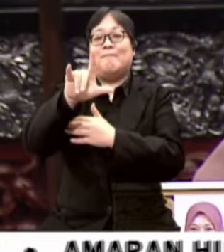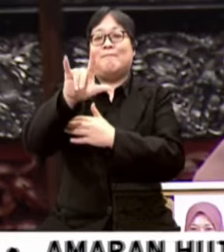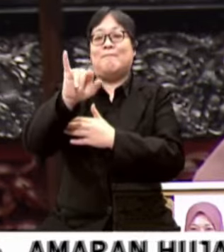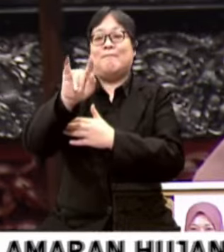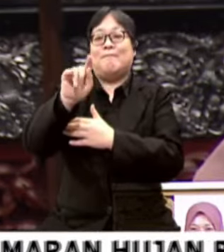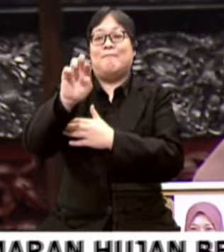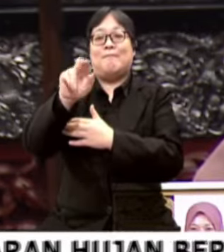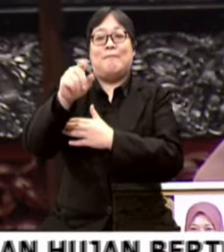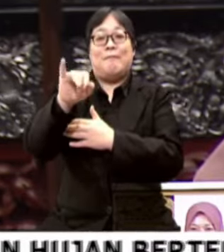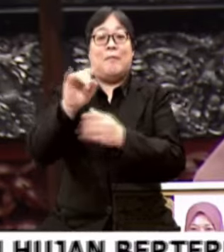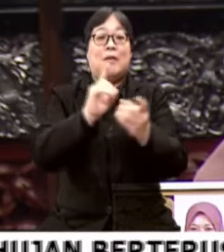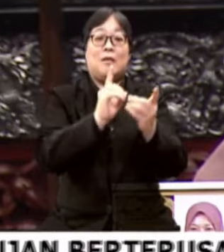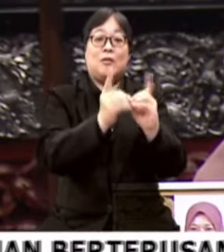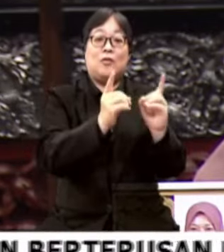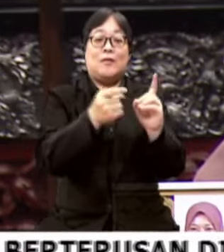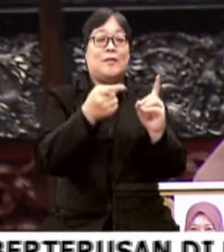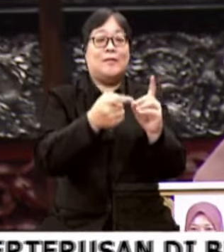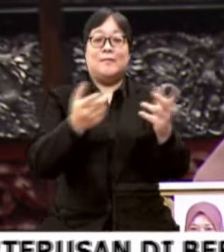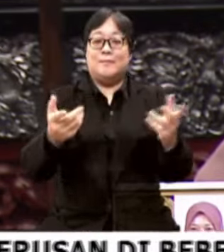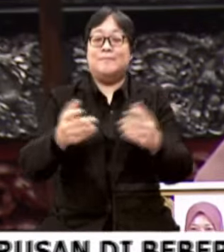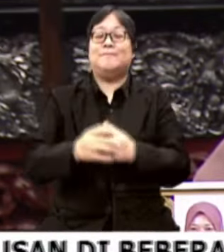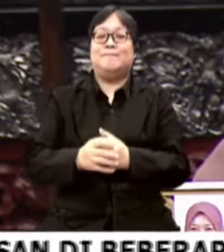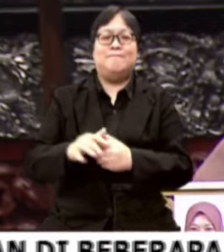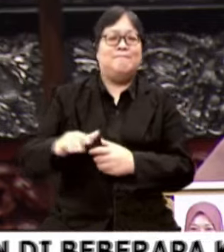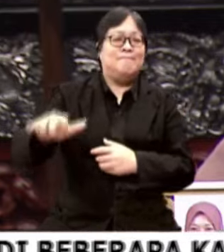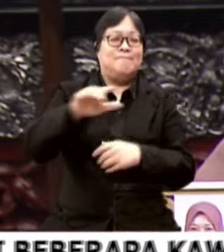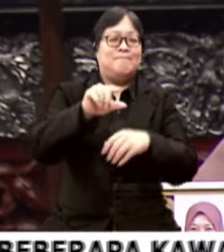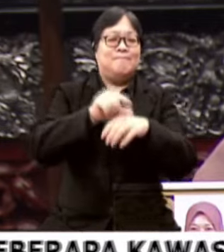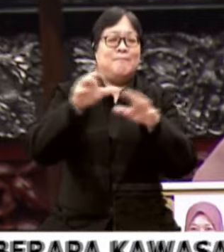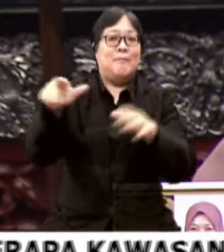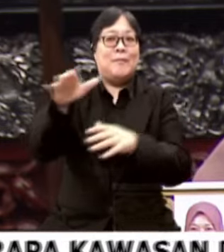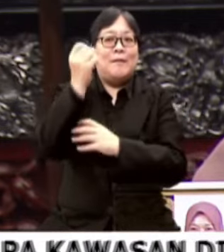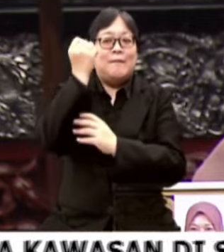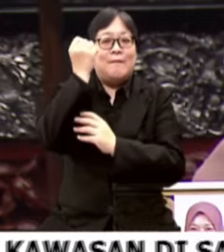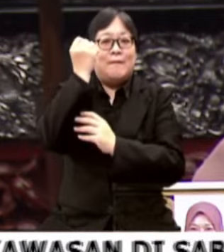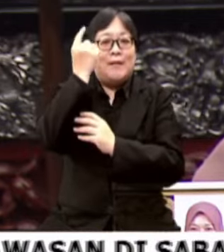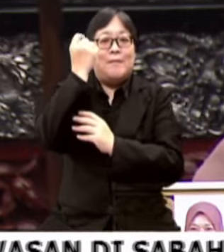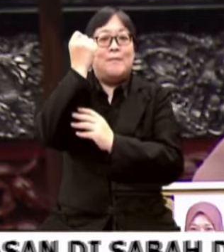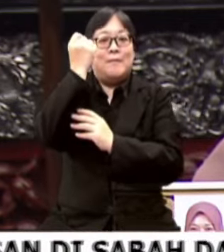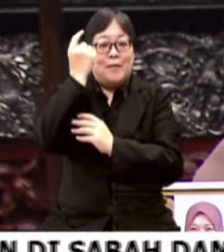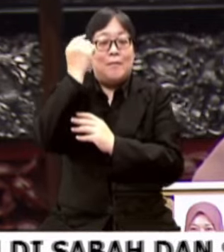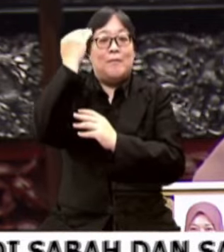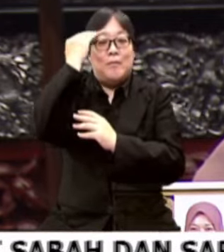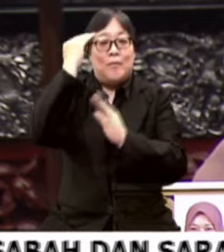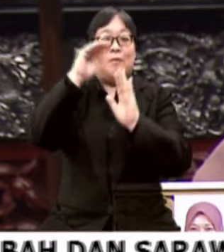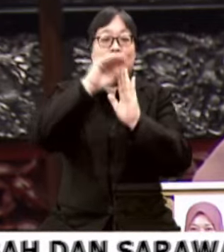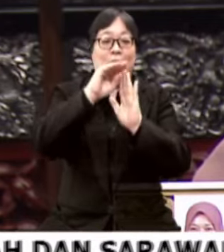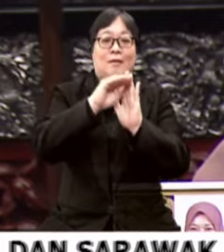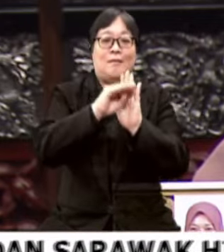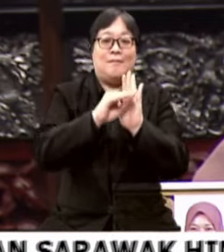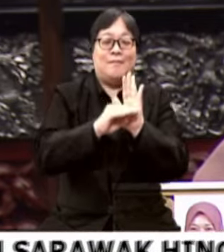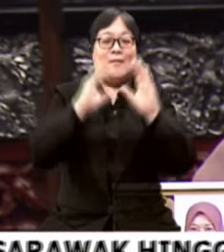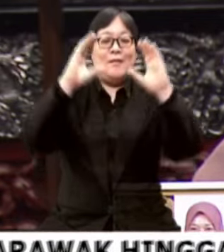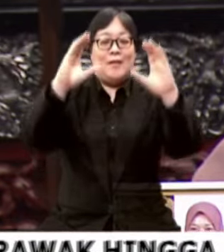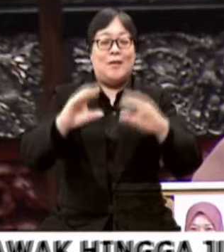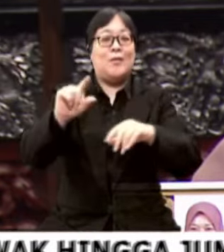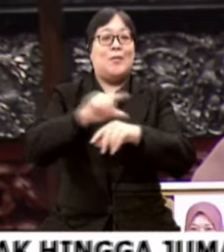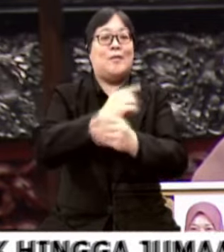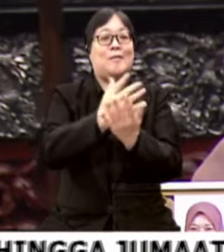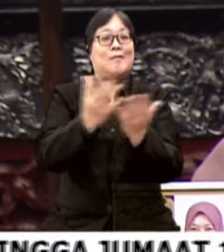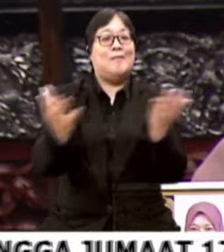ataupun digital untuk memulihkan Lebih ramai pengguna paham cara-cara menggunakan media